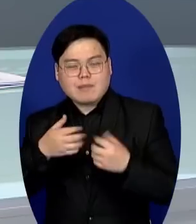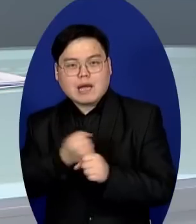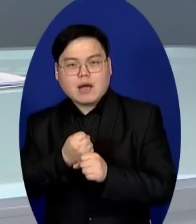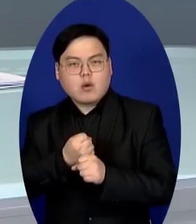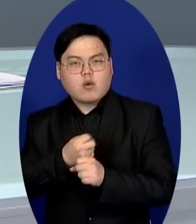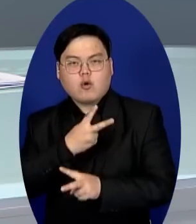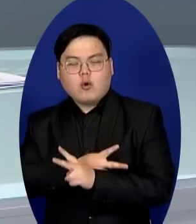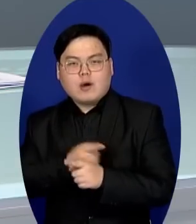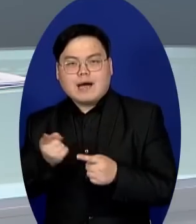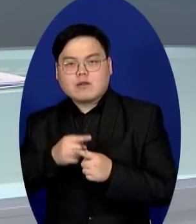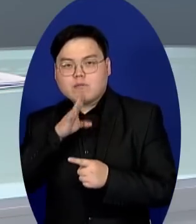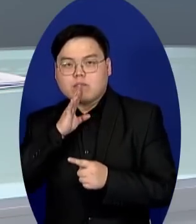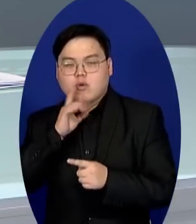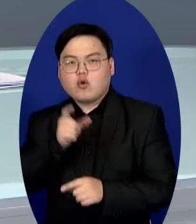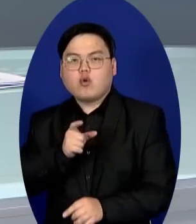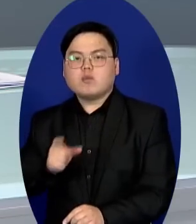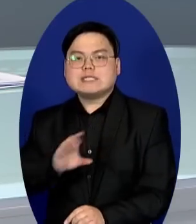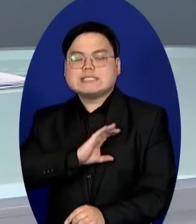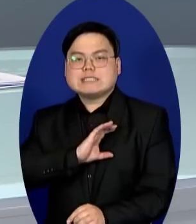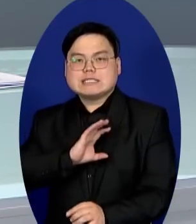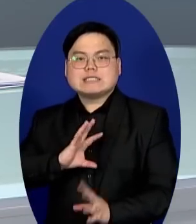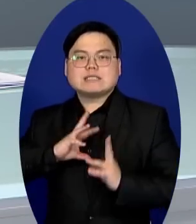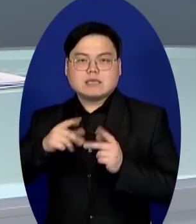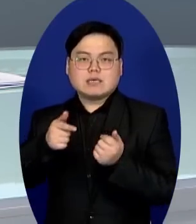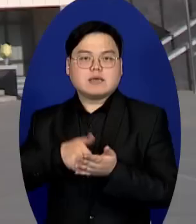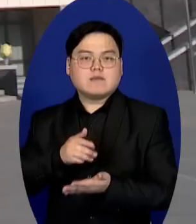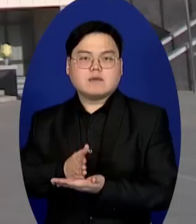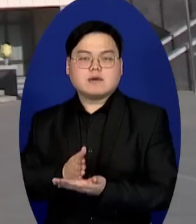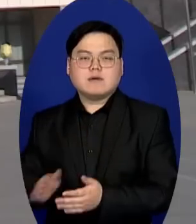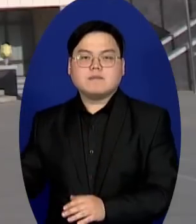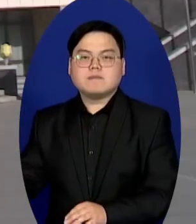нийтийн сэтгэлгээ төлөвшүүлэх шаардлагатай гэж үзсэн байна.